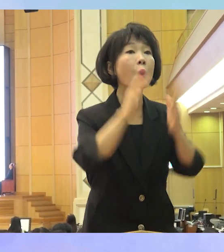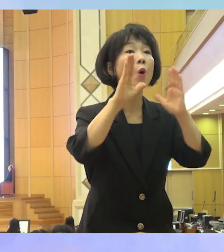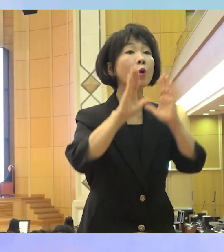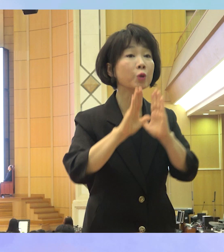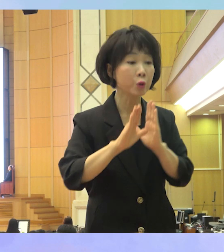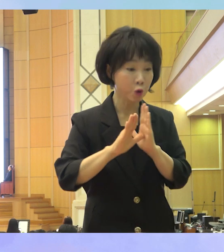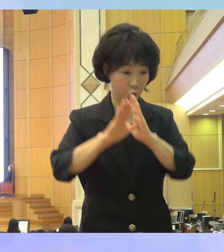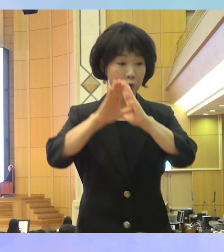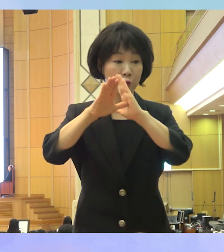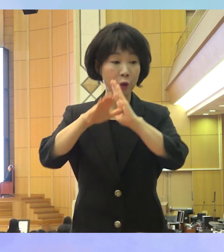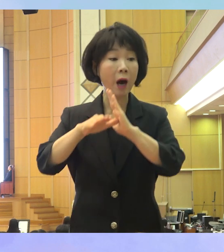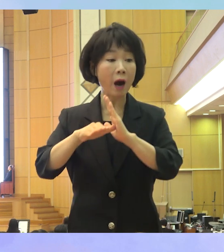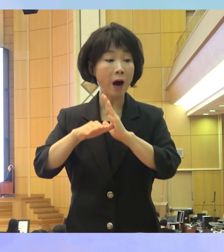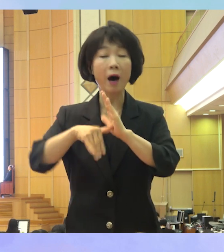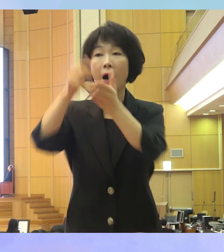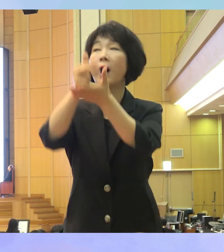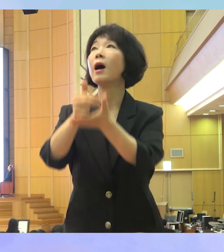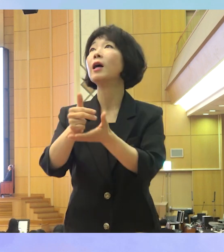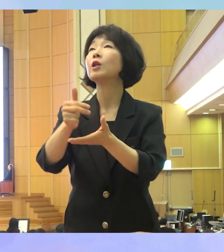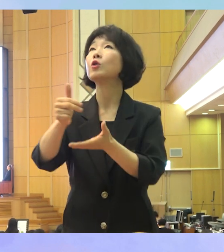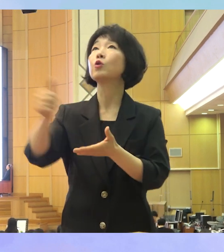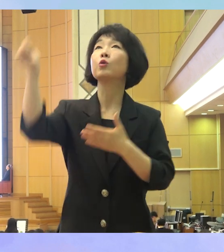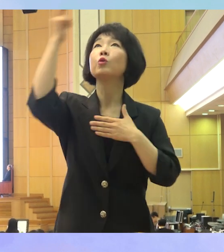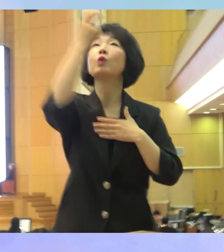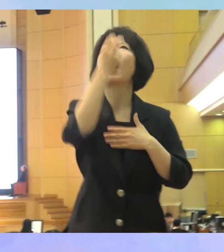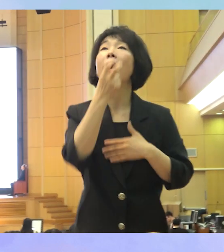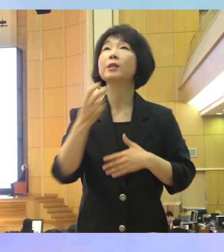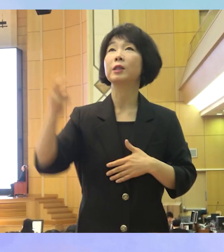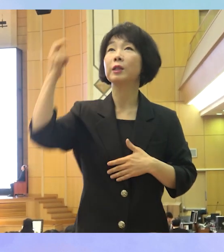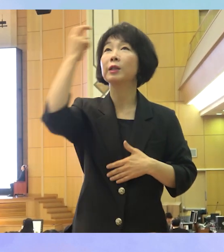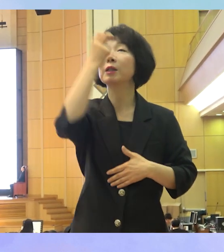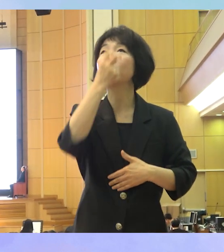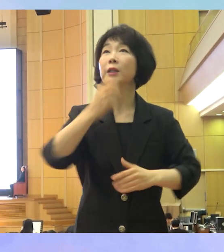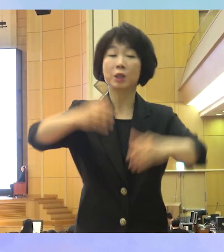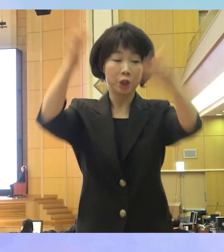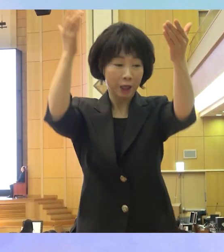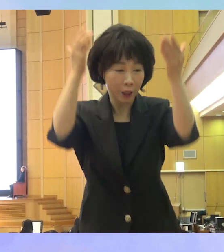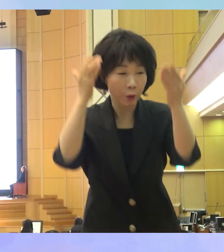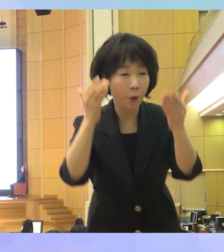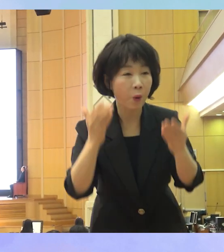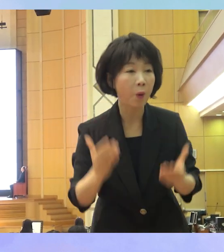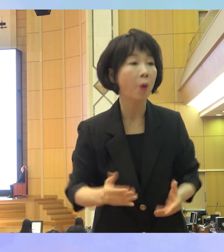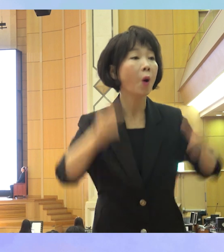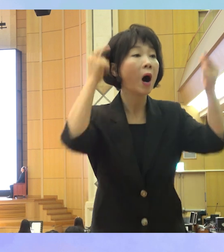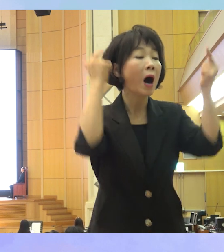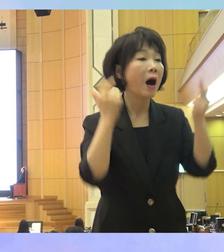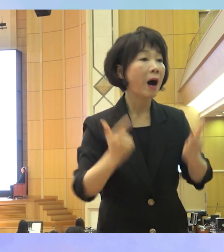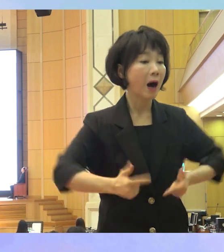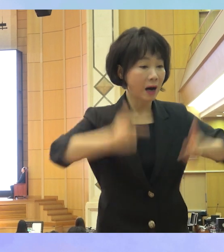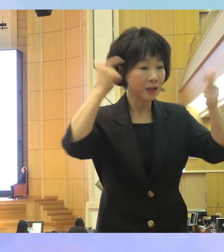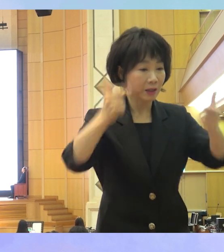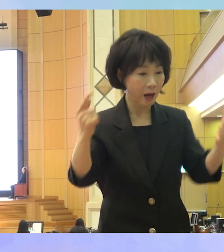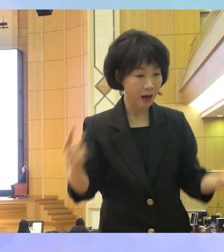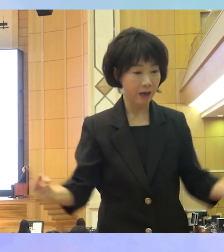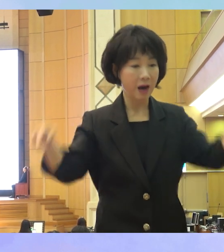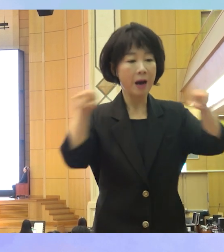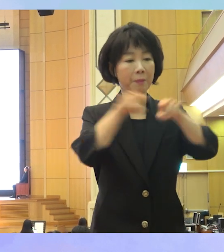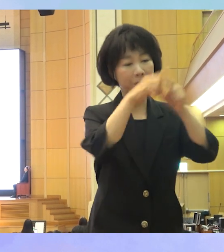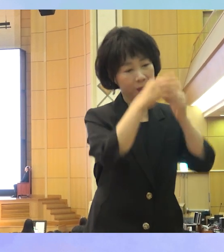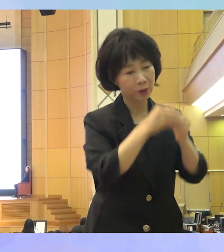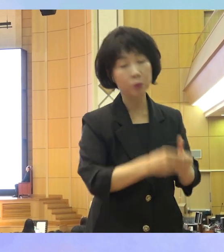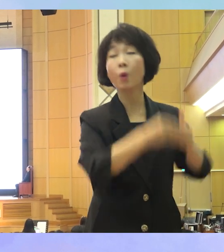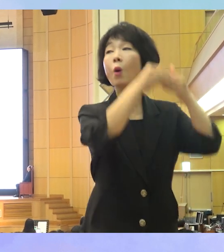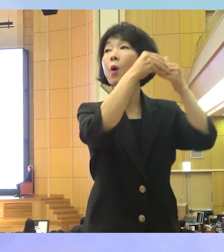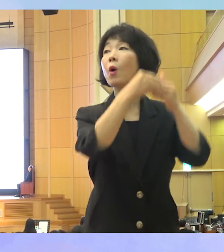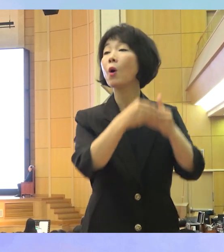살아가는 모든 순간 주가 지키시고 항상